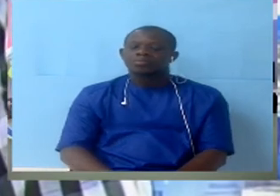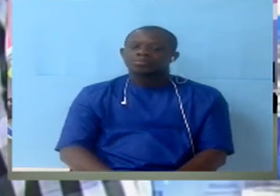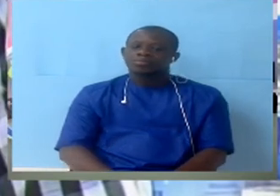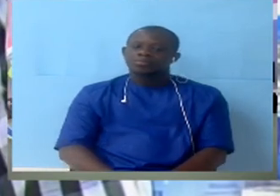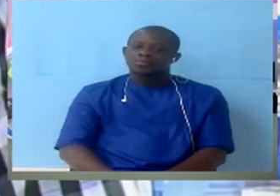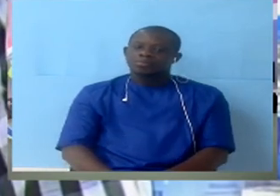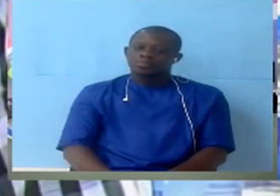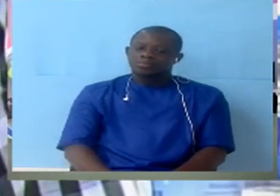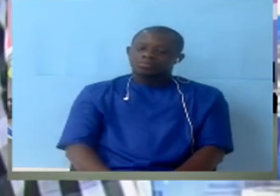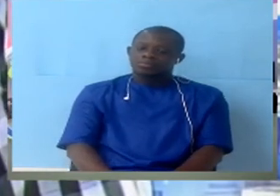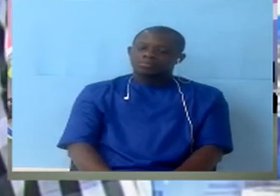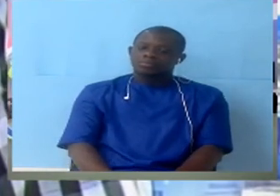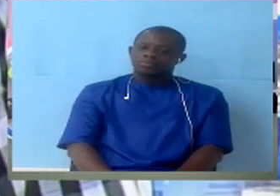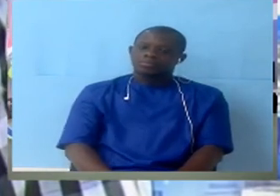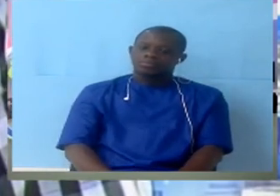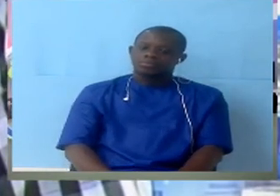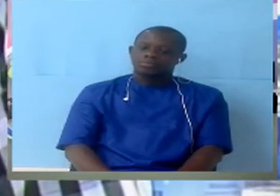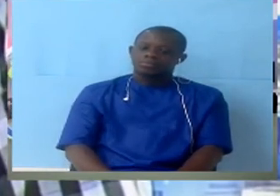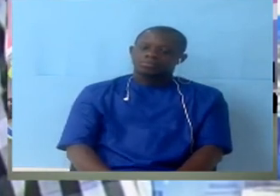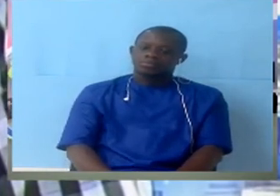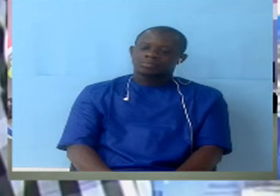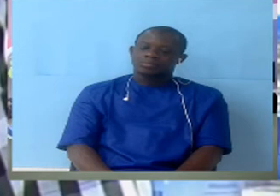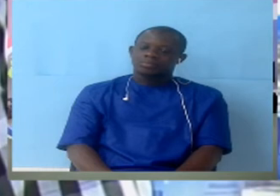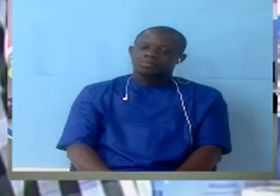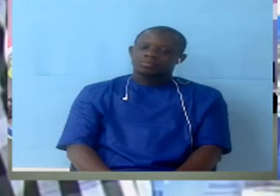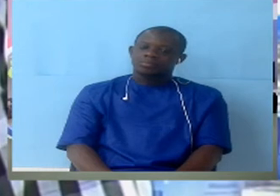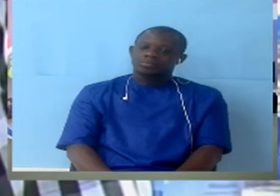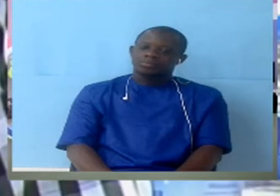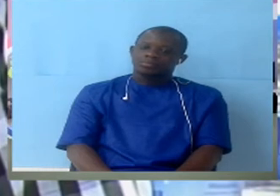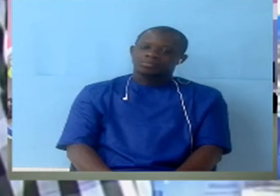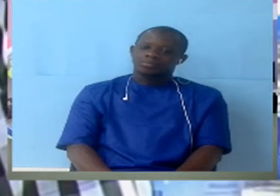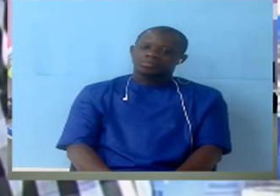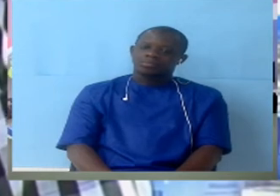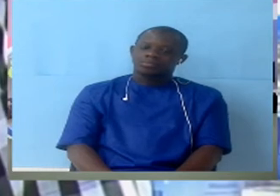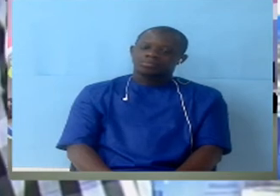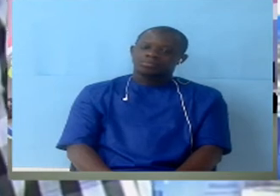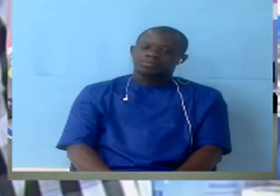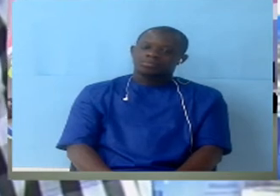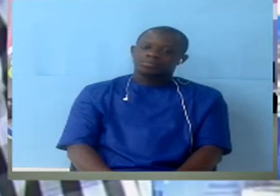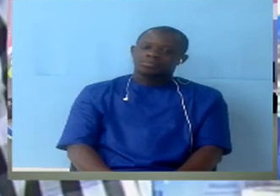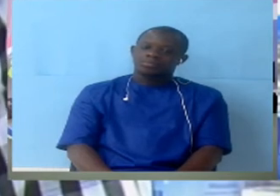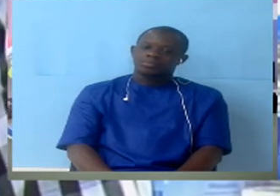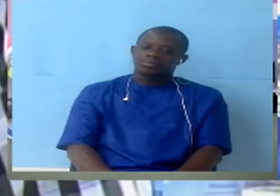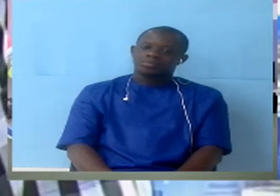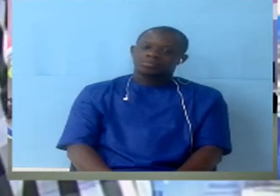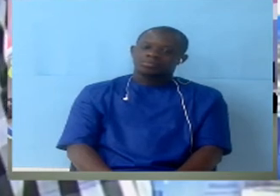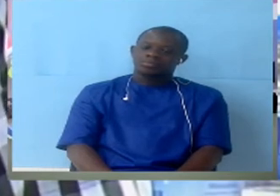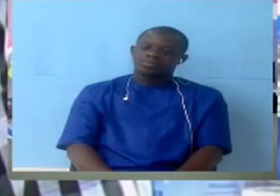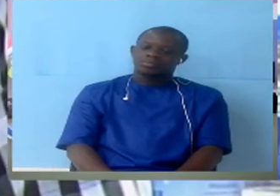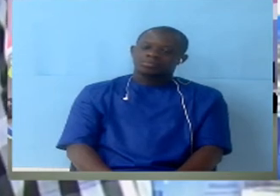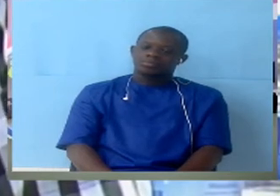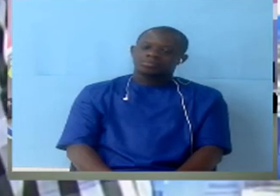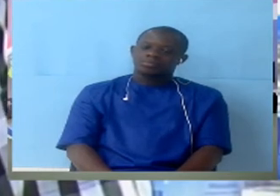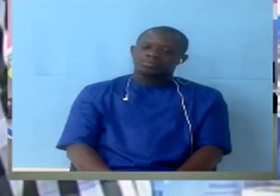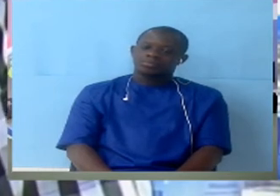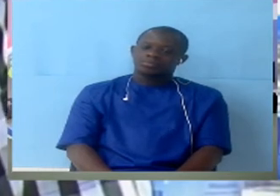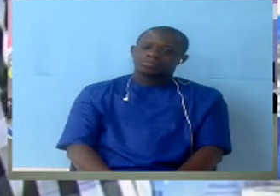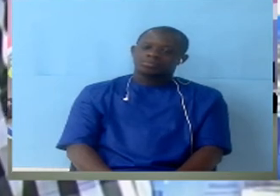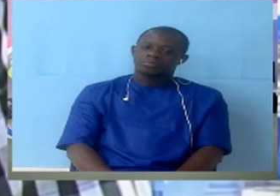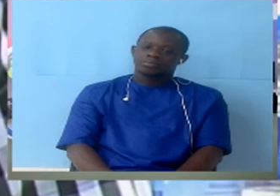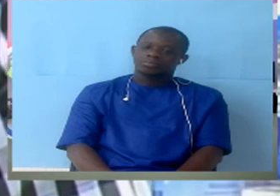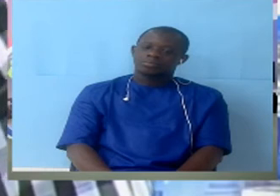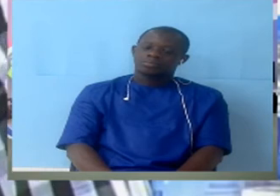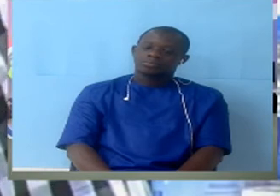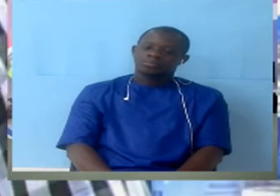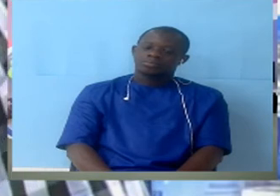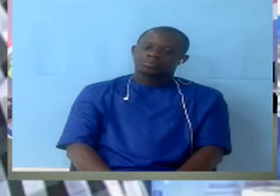tu je. Ia yang fale nungko. Ia saja yang muda le, ia berundi kampor tu. Ia fale nungsinya fulafang. Saya yang kamuru akan kota ke, akau le